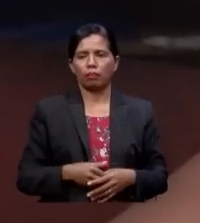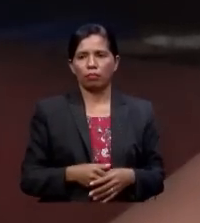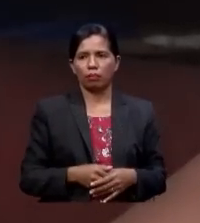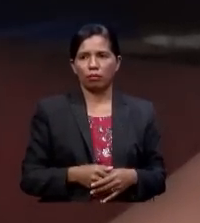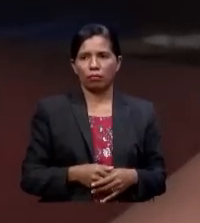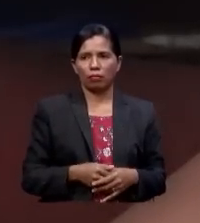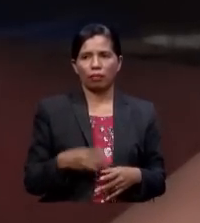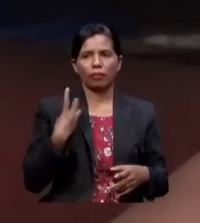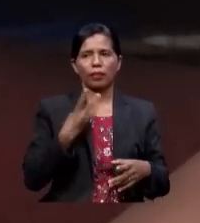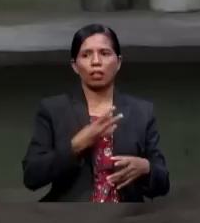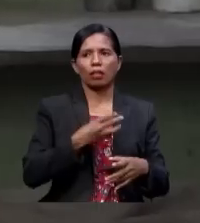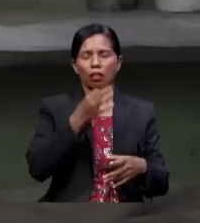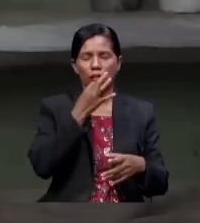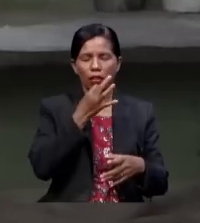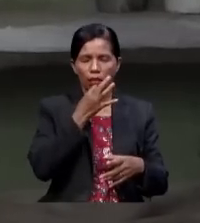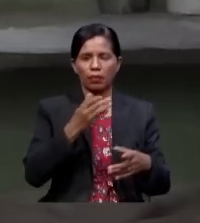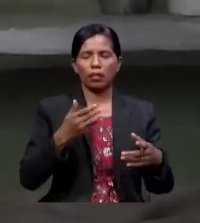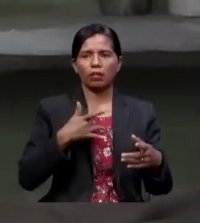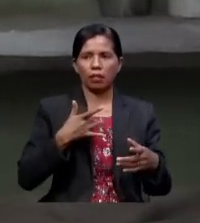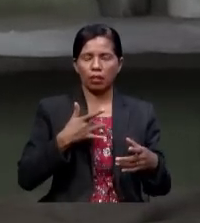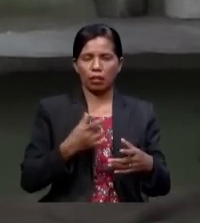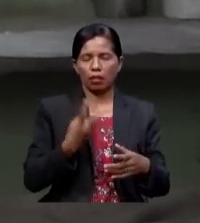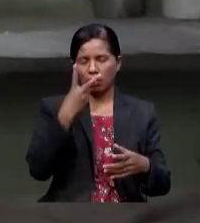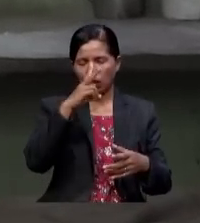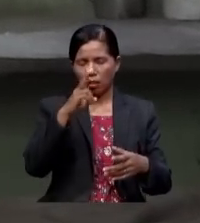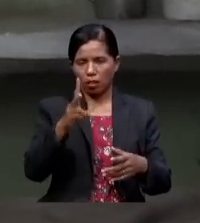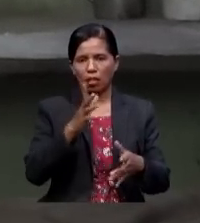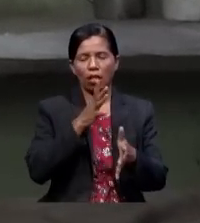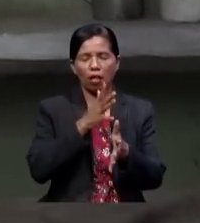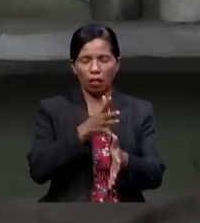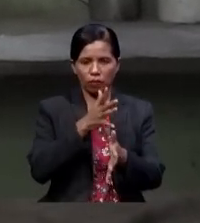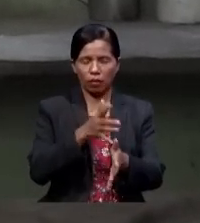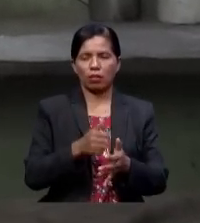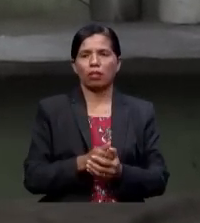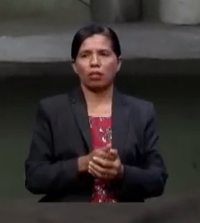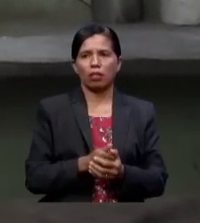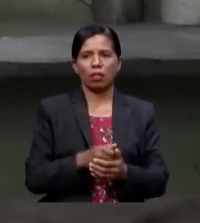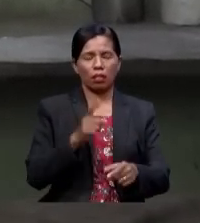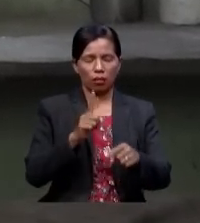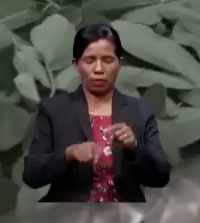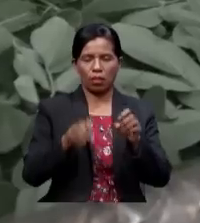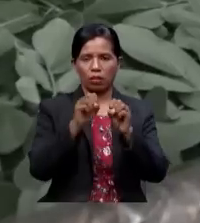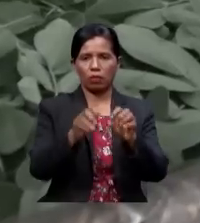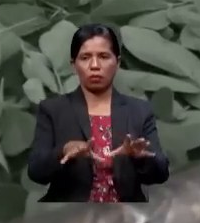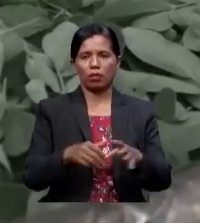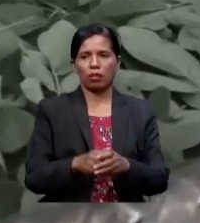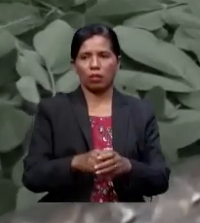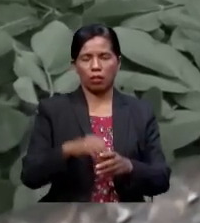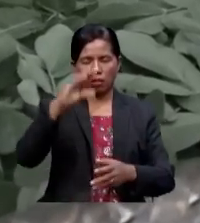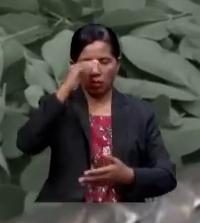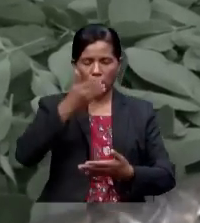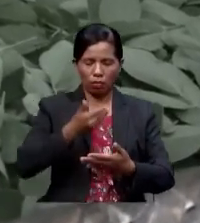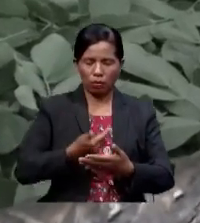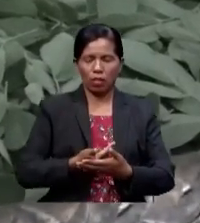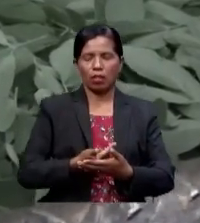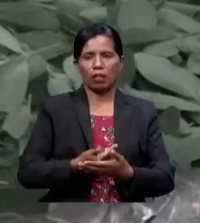Are ta han ba si ni tik. Te sik ba hari abo ketoi. Abo lu buti. Or mari ki tol na mai. Kal ba